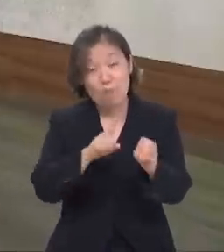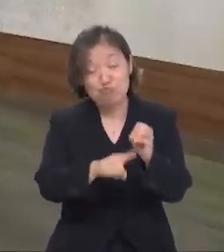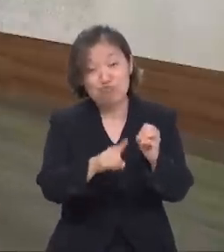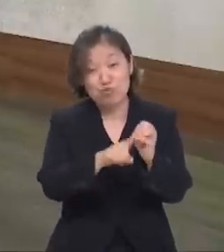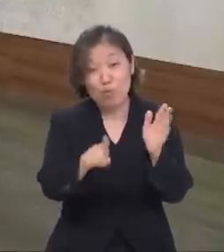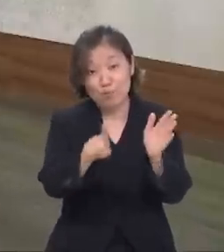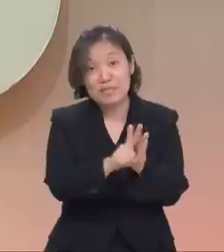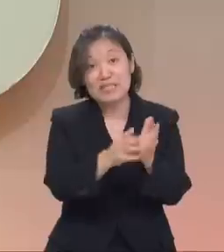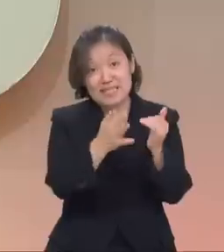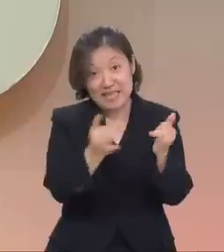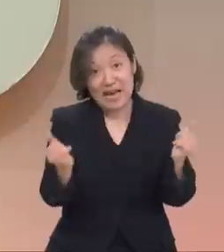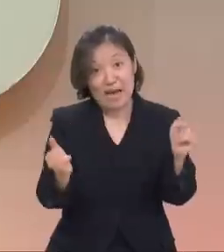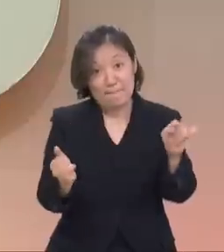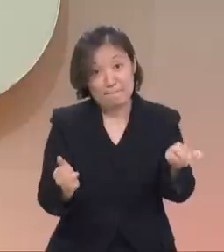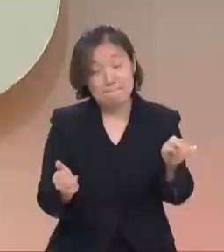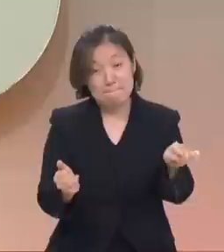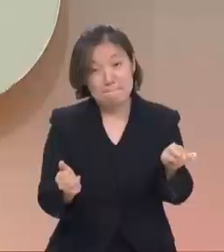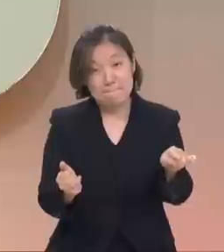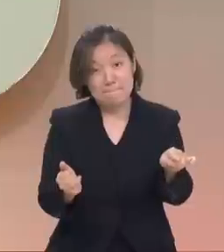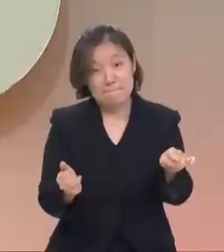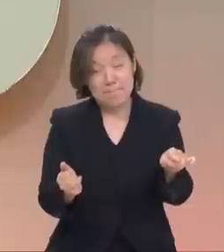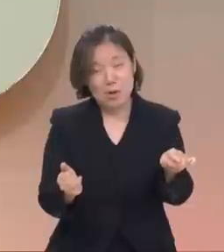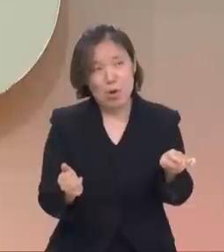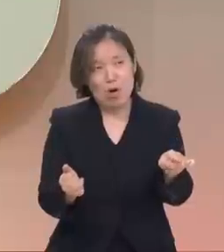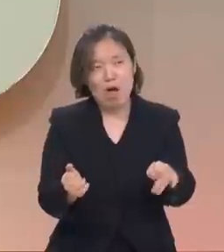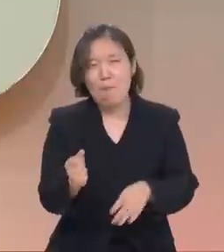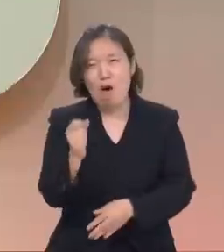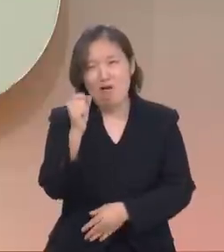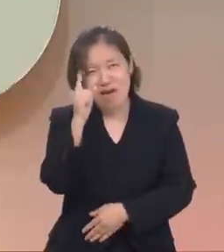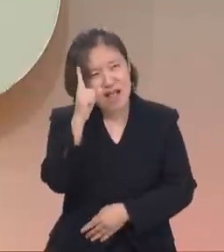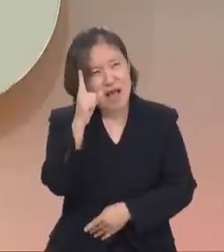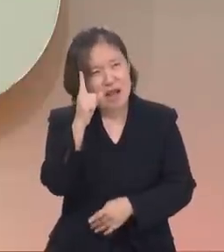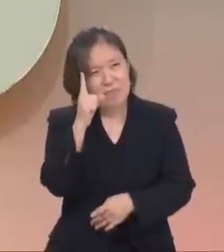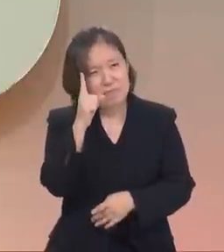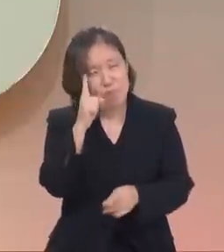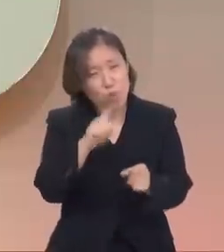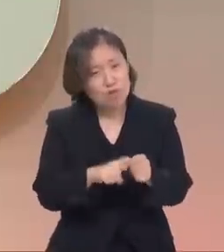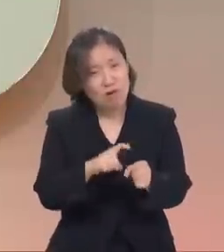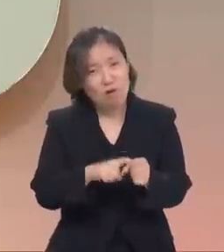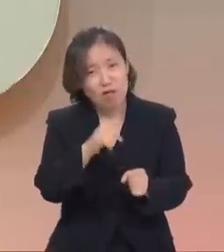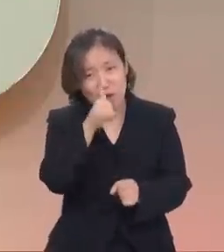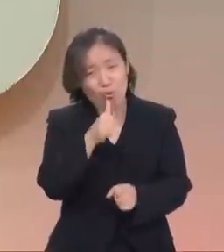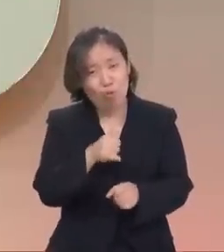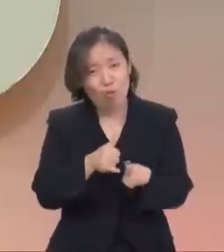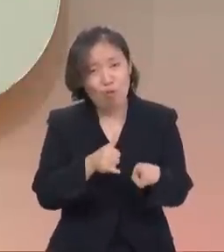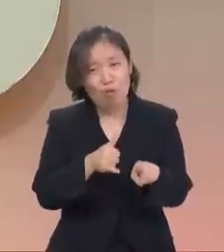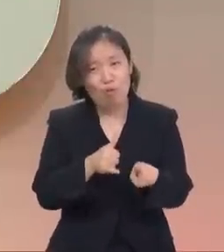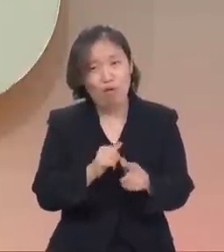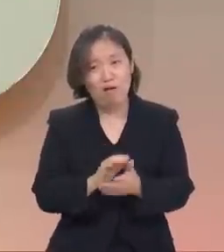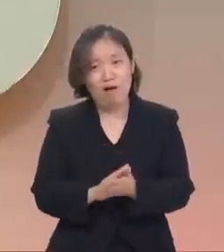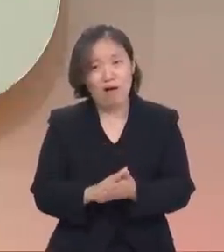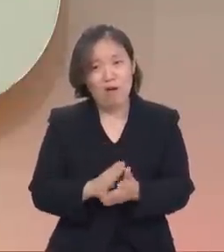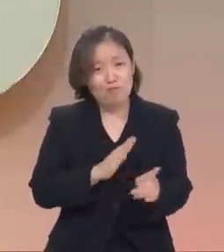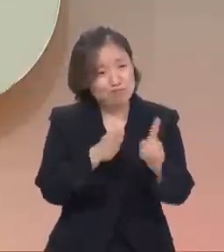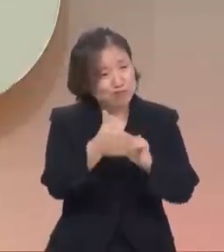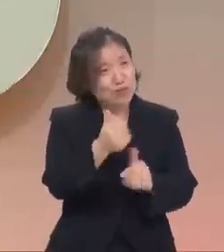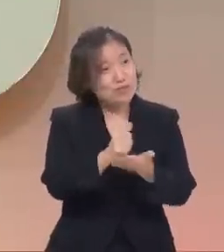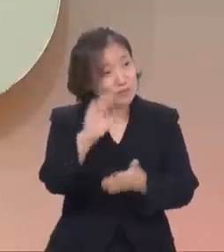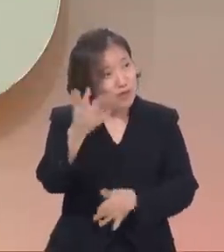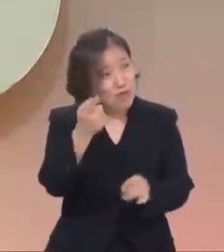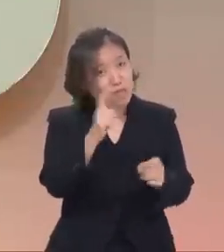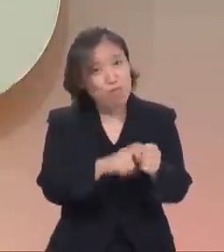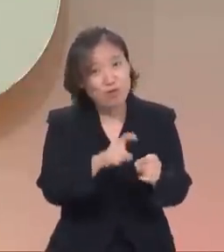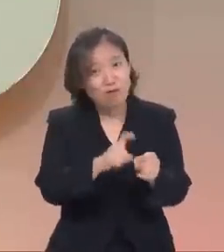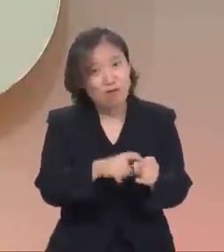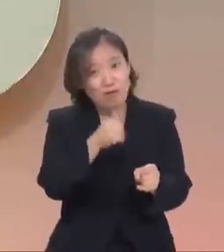중에서도 정말 순수한 의미로 깨달음을 위해서 해탈과 열반을 위해서 혹은 성불을